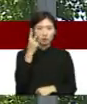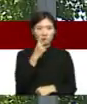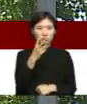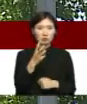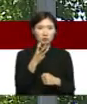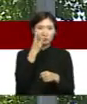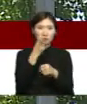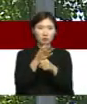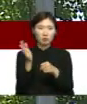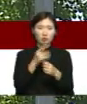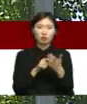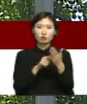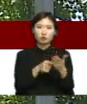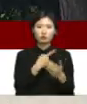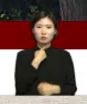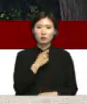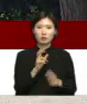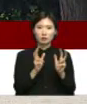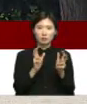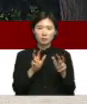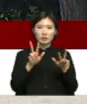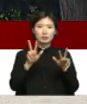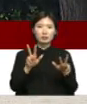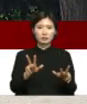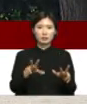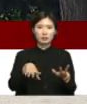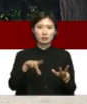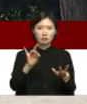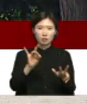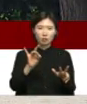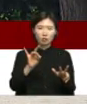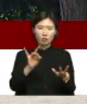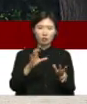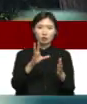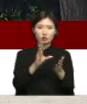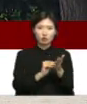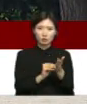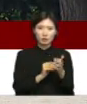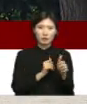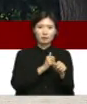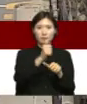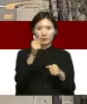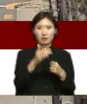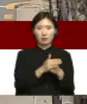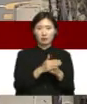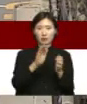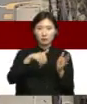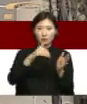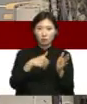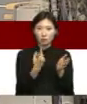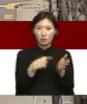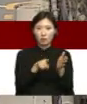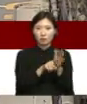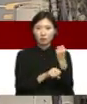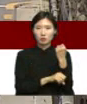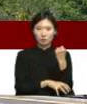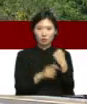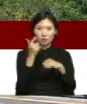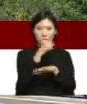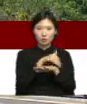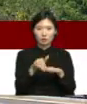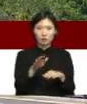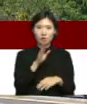2013년부터 추진돼 왔던 사업이 이제야 첫 번째 관문을 넘었기 때문 입니다 착공을 위한 기본 계획과